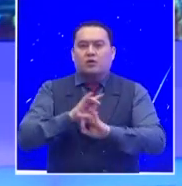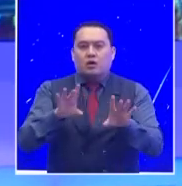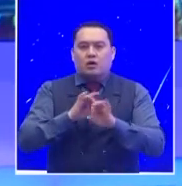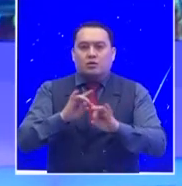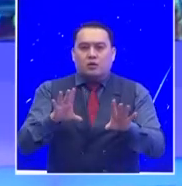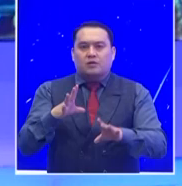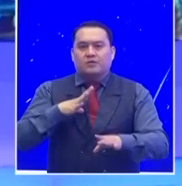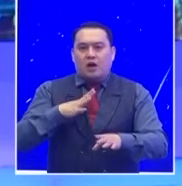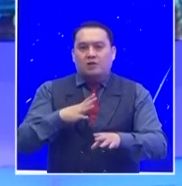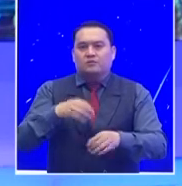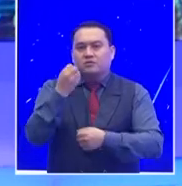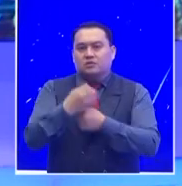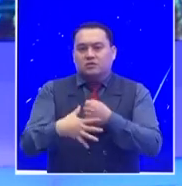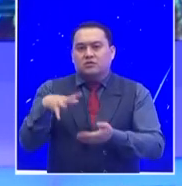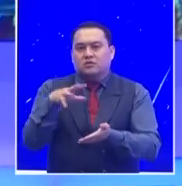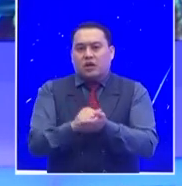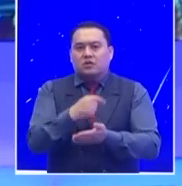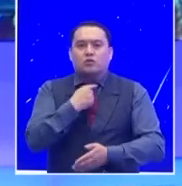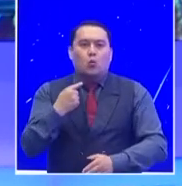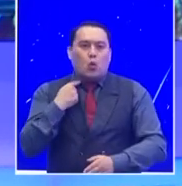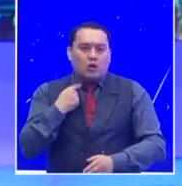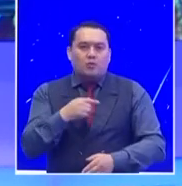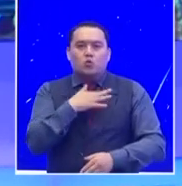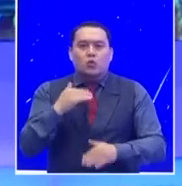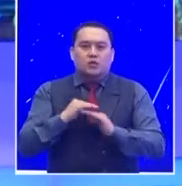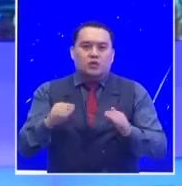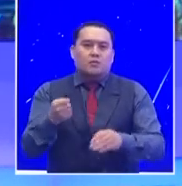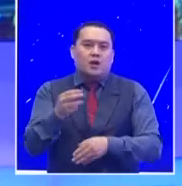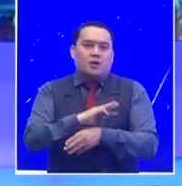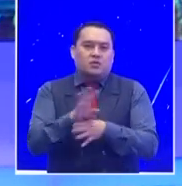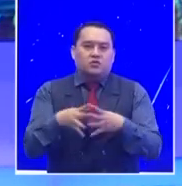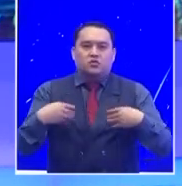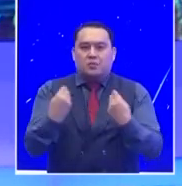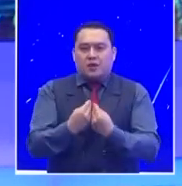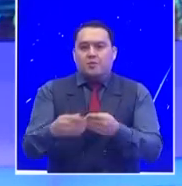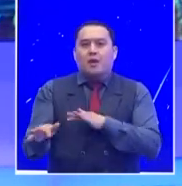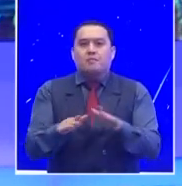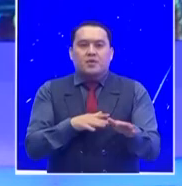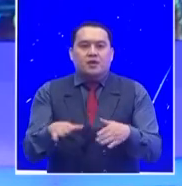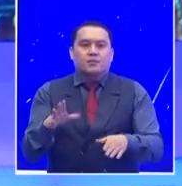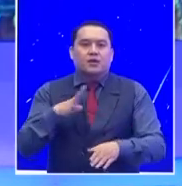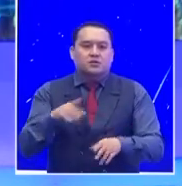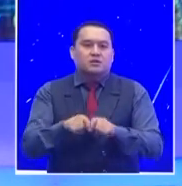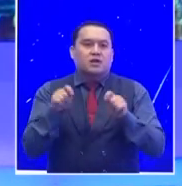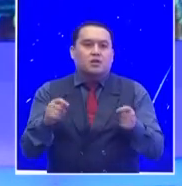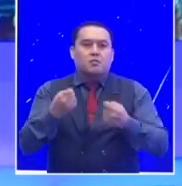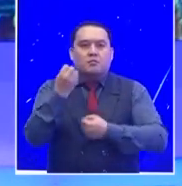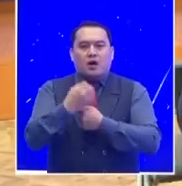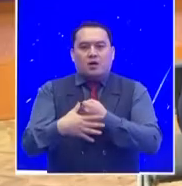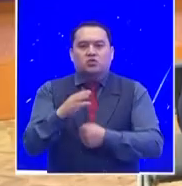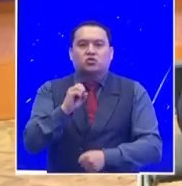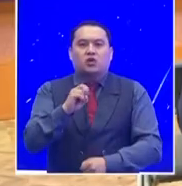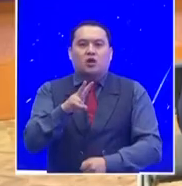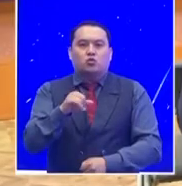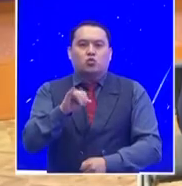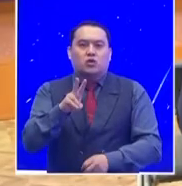тренинга, организованного Центром занятости Талдыкургана для многодетных и малообеспеченных семей. Мероприятие состоялось на базе